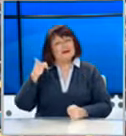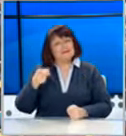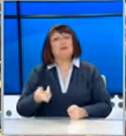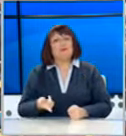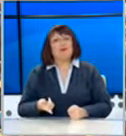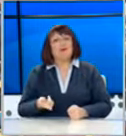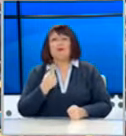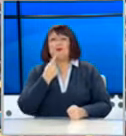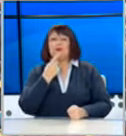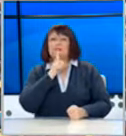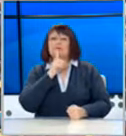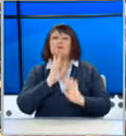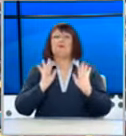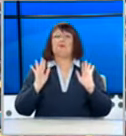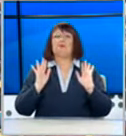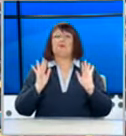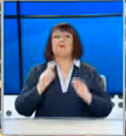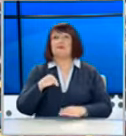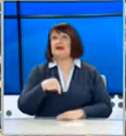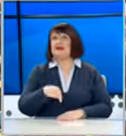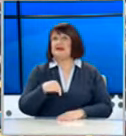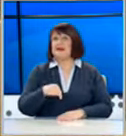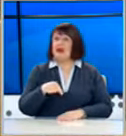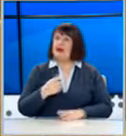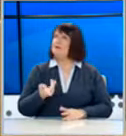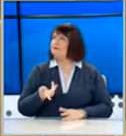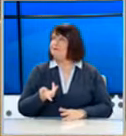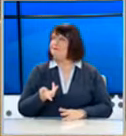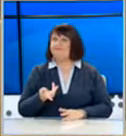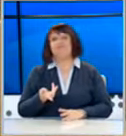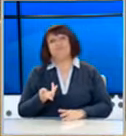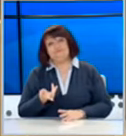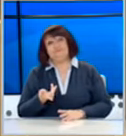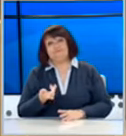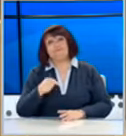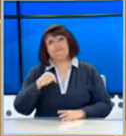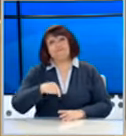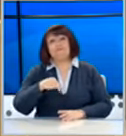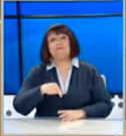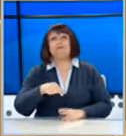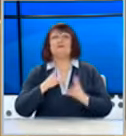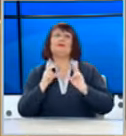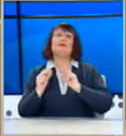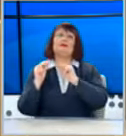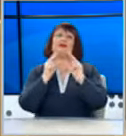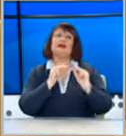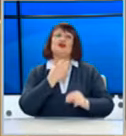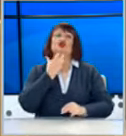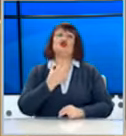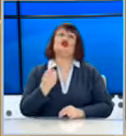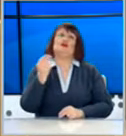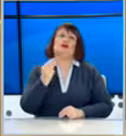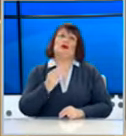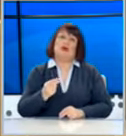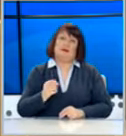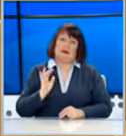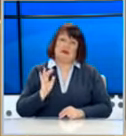Σήμερα λοιπόν, κυρίες και κύριοι συνάδελφοι, βρισκόμαστε εδώ για να συζητήσουμε ένα πολύ σοβαρό